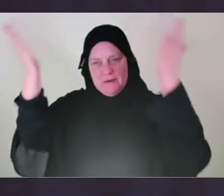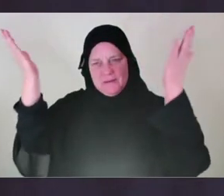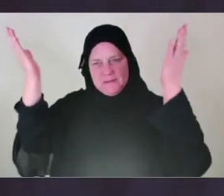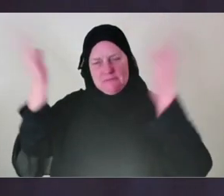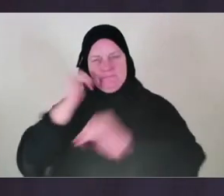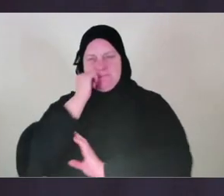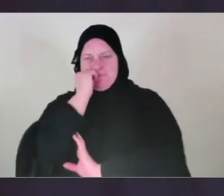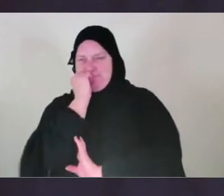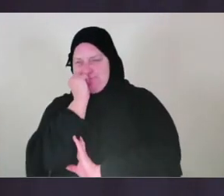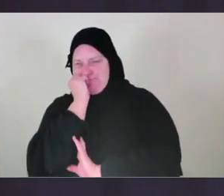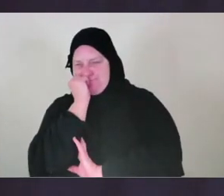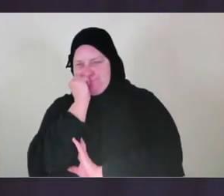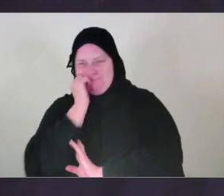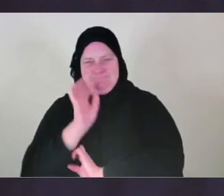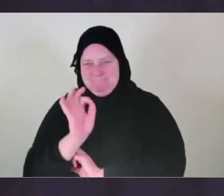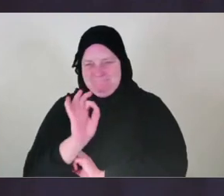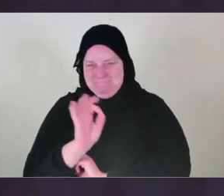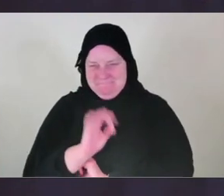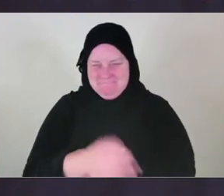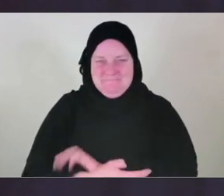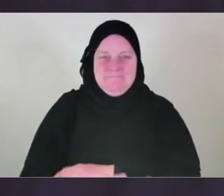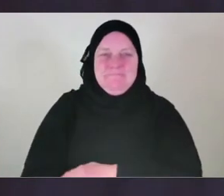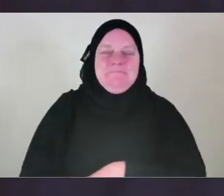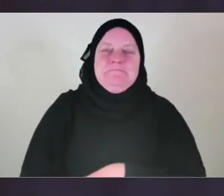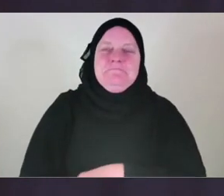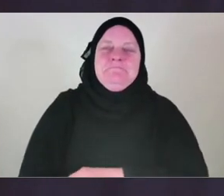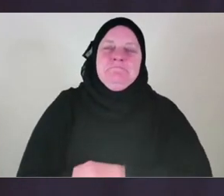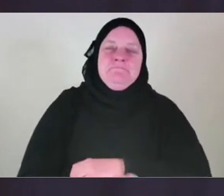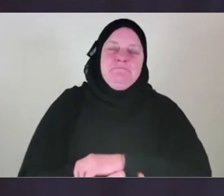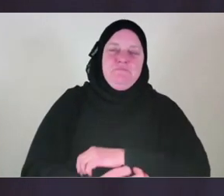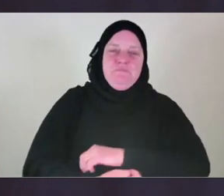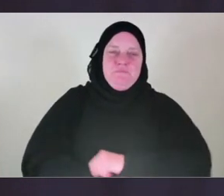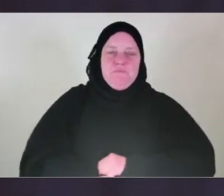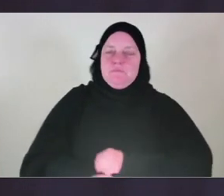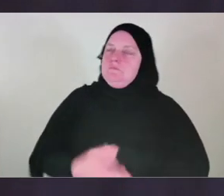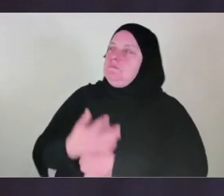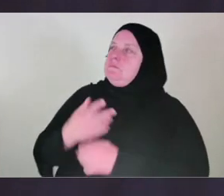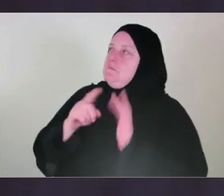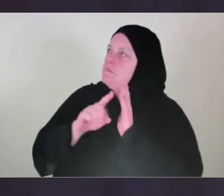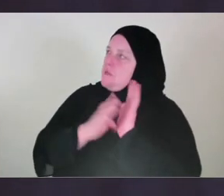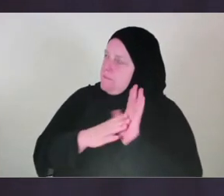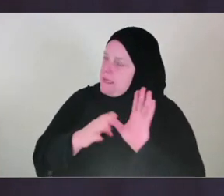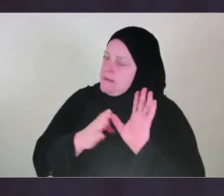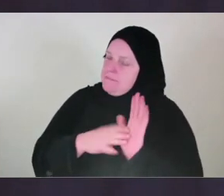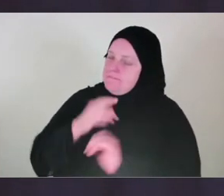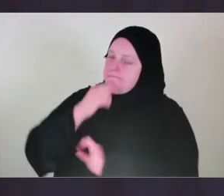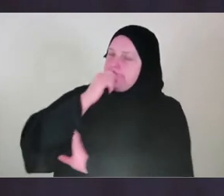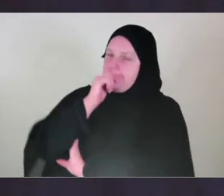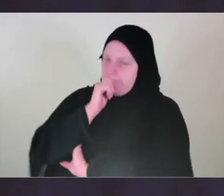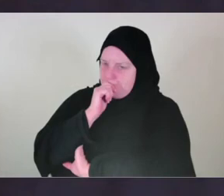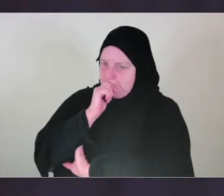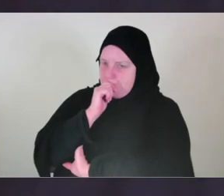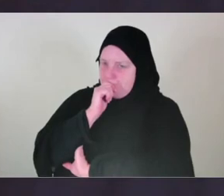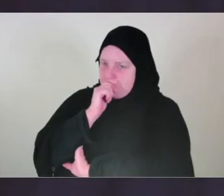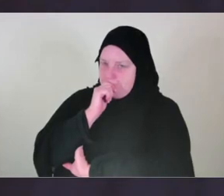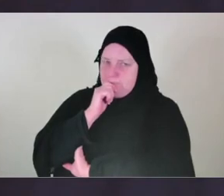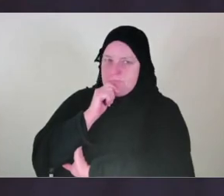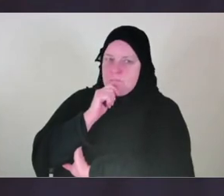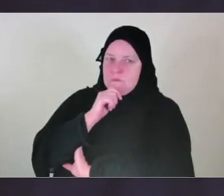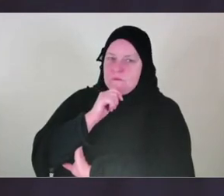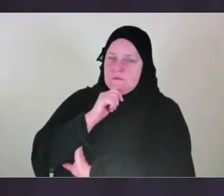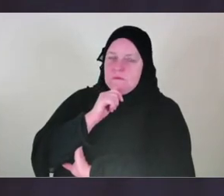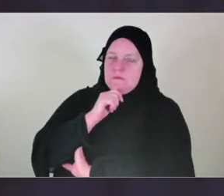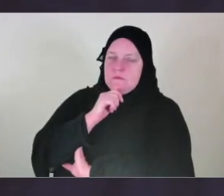فَمَا تَقُولُ فِيهِ. He says, what do you say about this? He says, وَهَذَا, Imam Salamullah Alayhi says, وَهَذَا